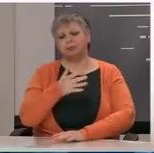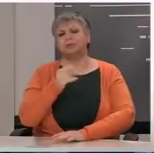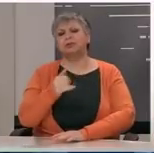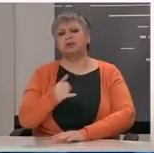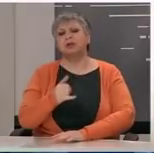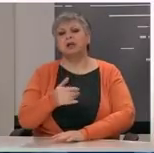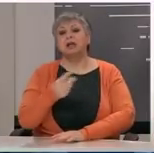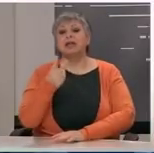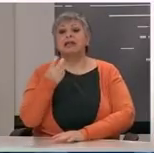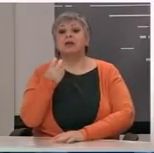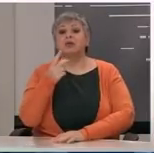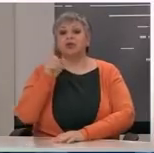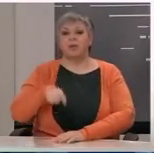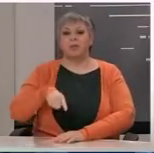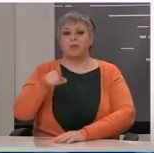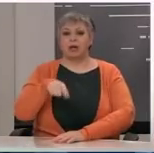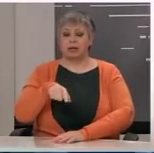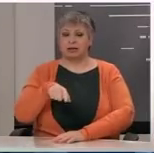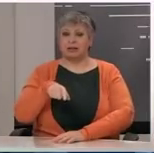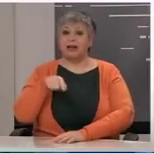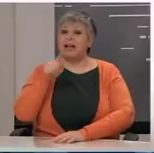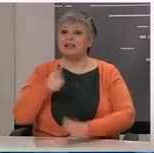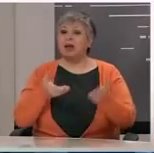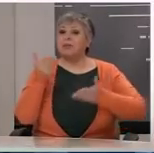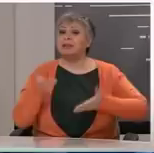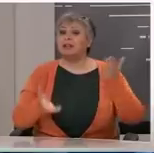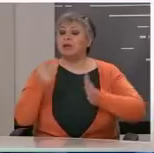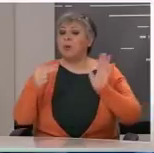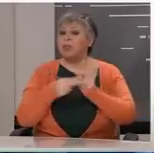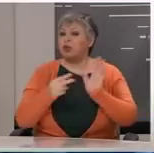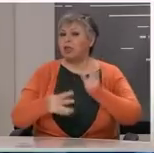Αν δείτε τι έγινε με εσάς το 14.